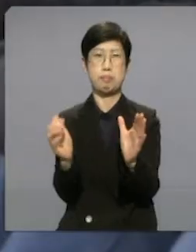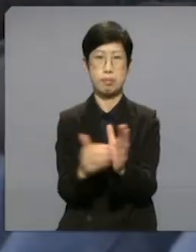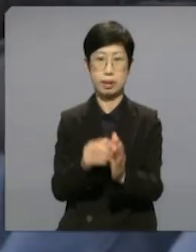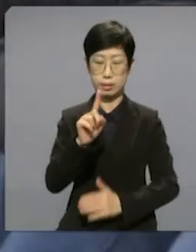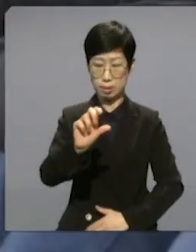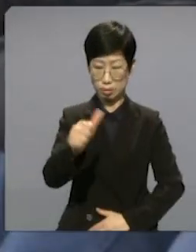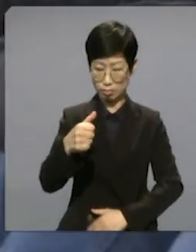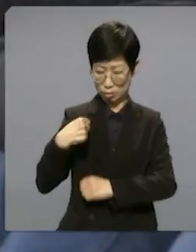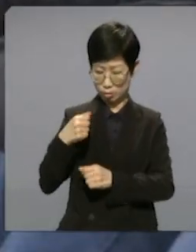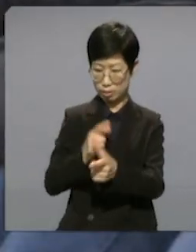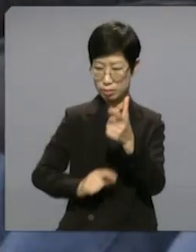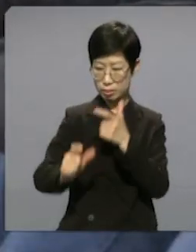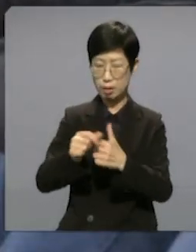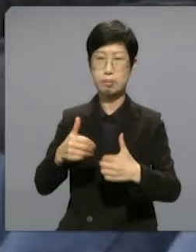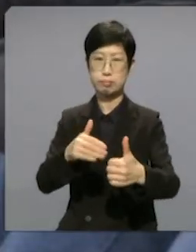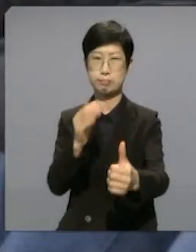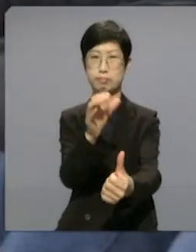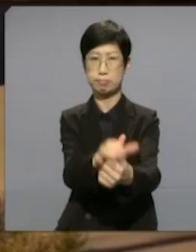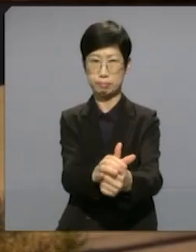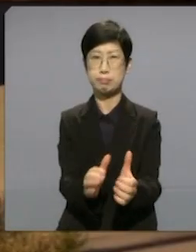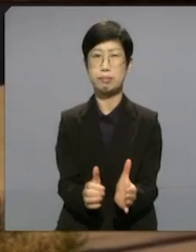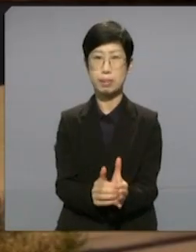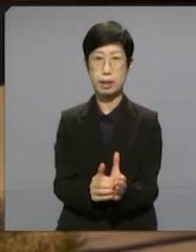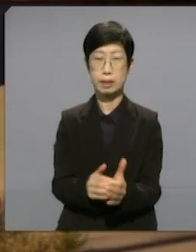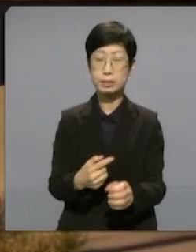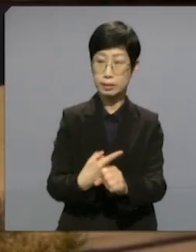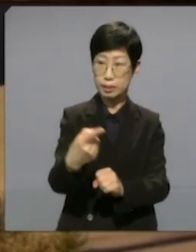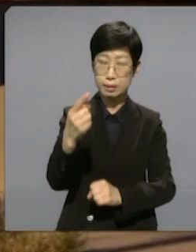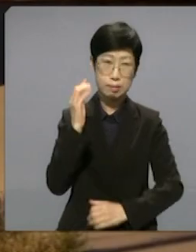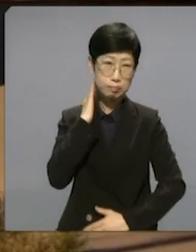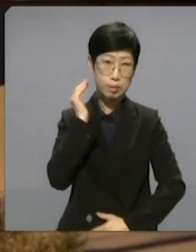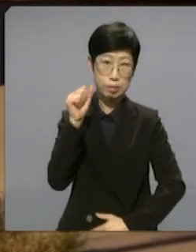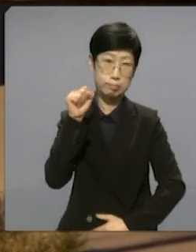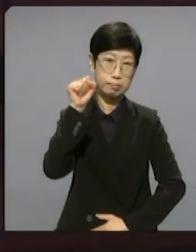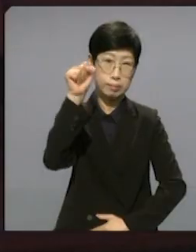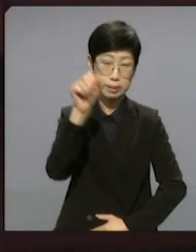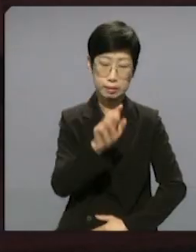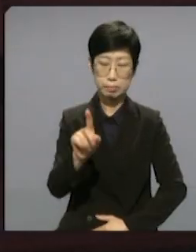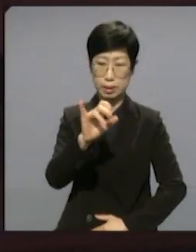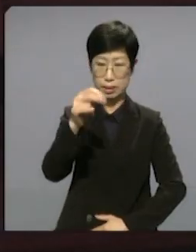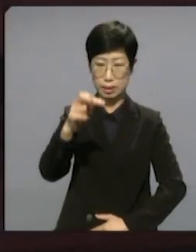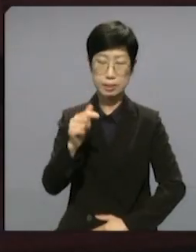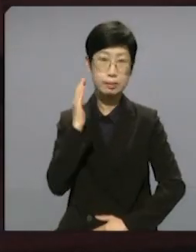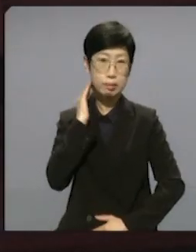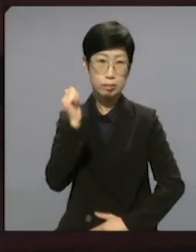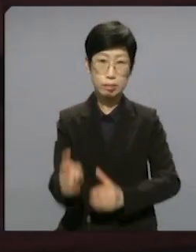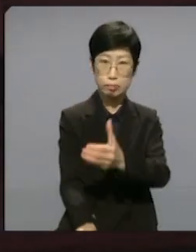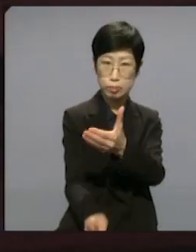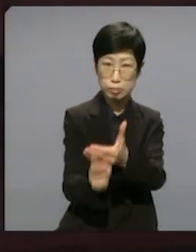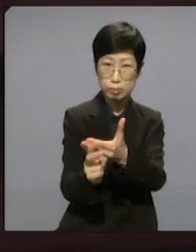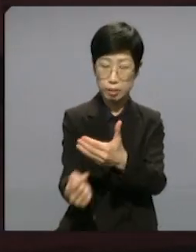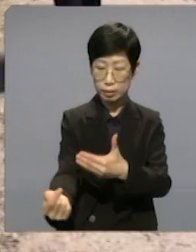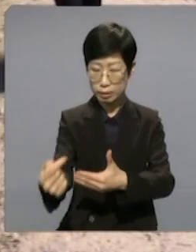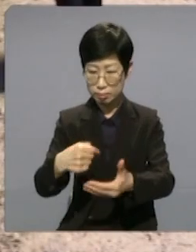배치하기로 했습니다. 내년 대선에서 재선에 도전하는 바이든 대통령이 불법 이민자 문제에